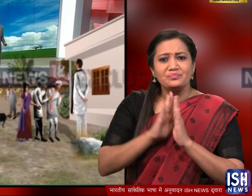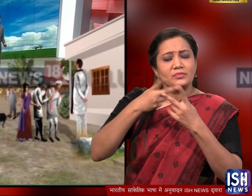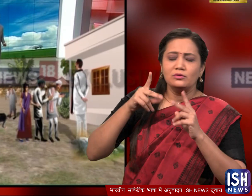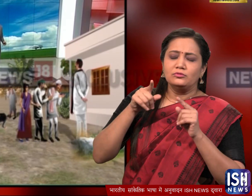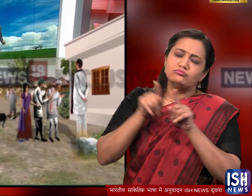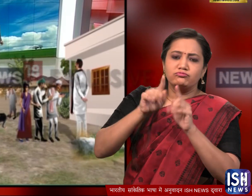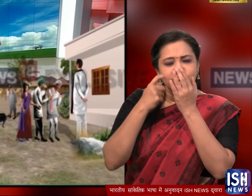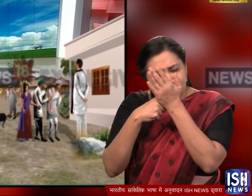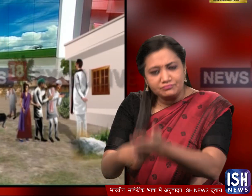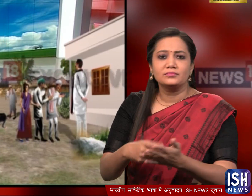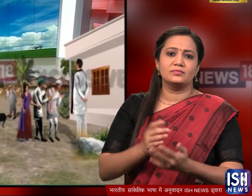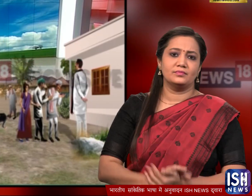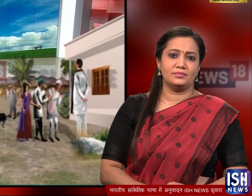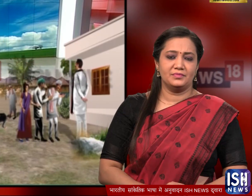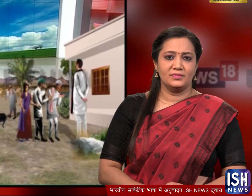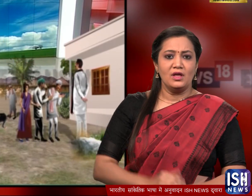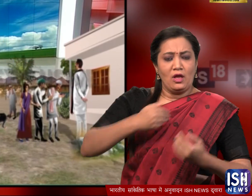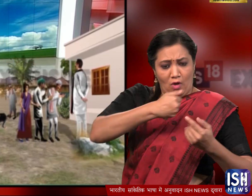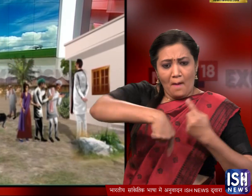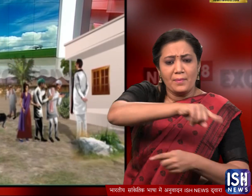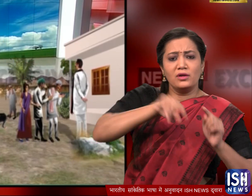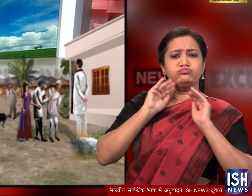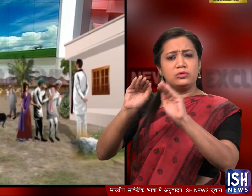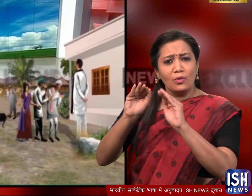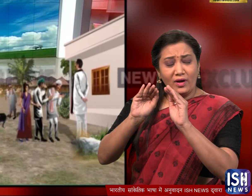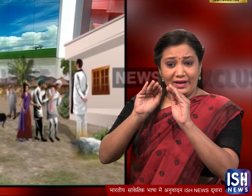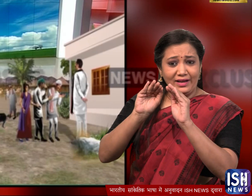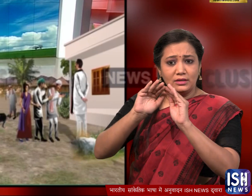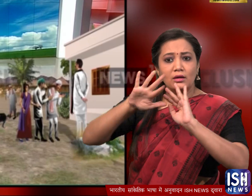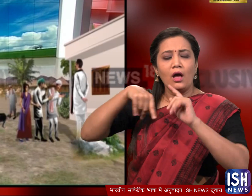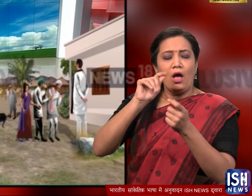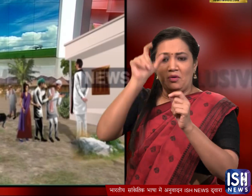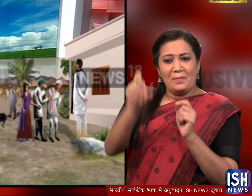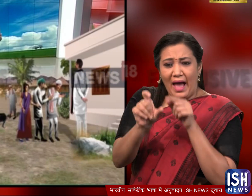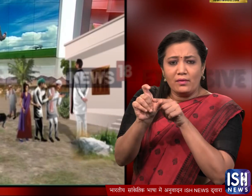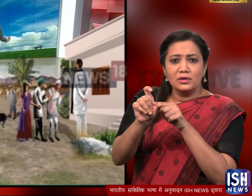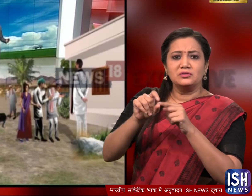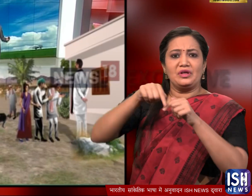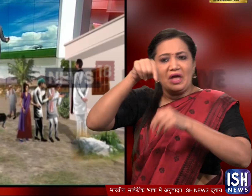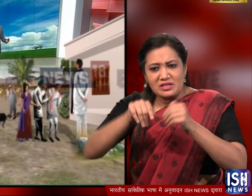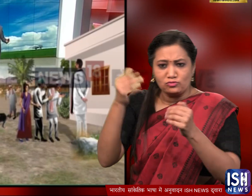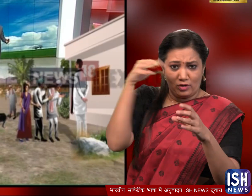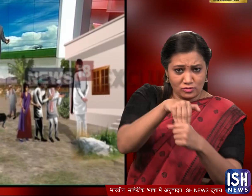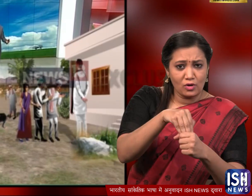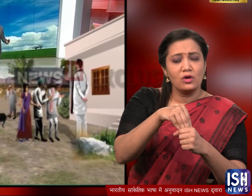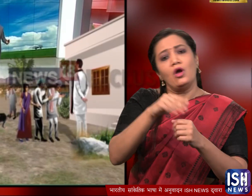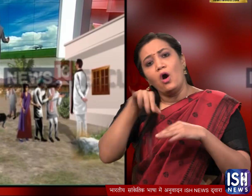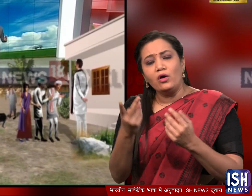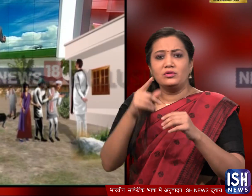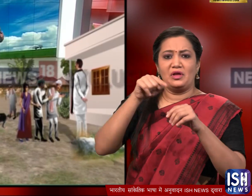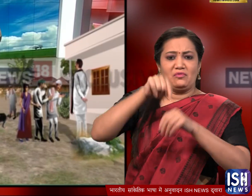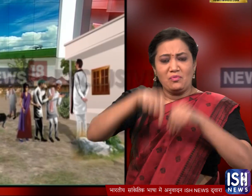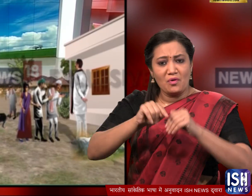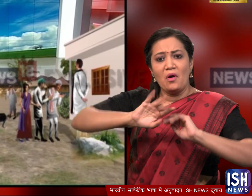से उनको सिर पर बैठा दिया। हमारा समर्थन देखकर ही देश भर में बहुत से गुंडे बदमाश या तो हमारे वोट के ठेकेदार बन गए या फिर